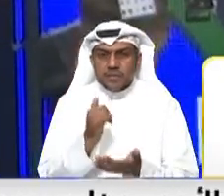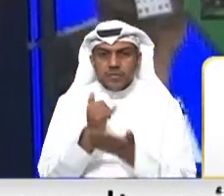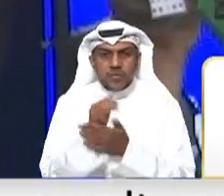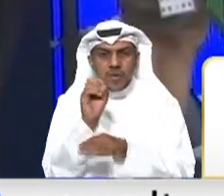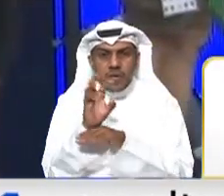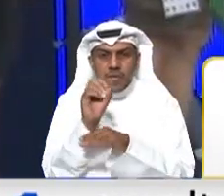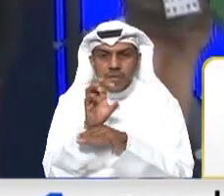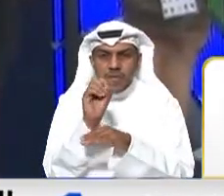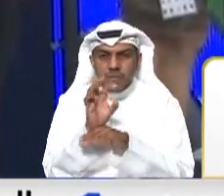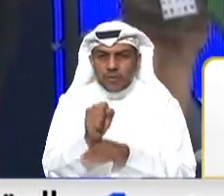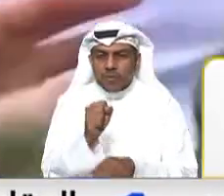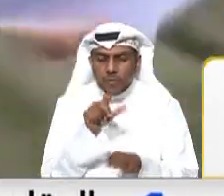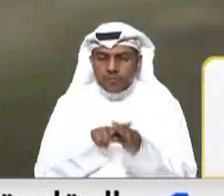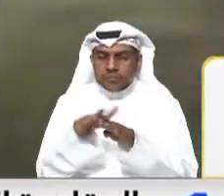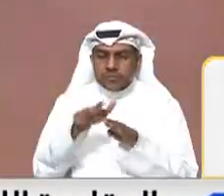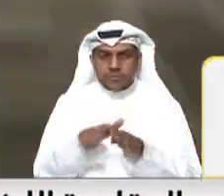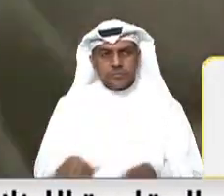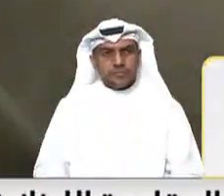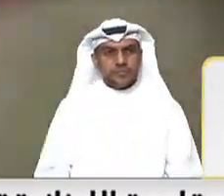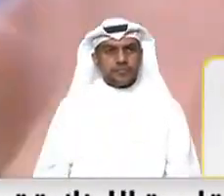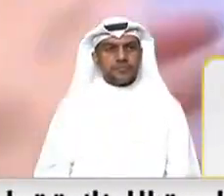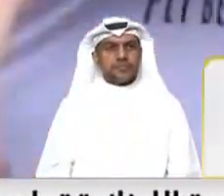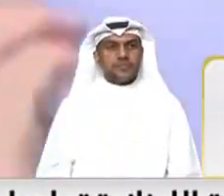المدرب كارلو أنشيلوتي.